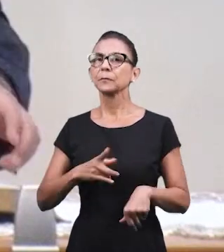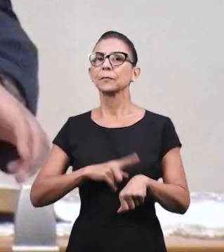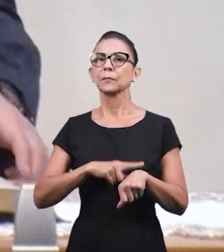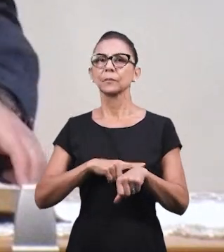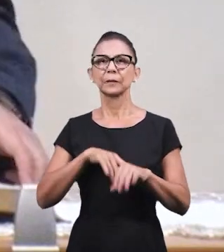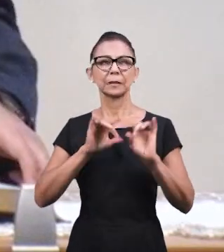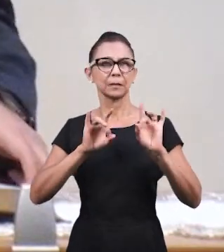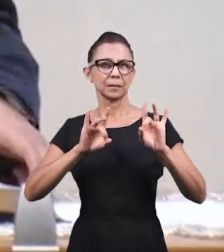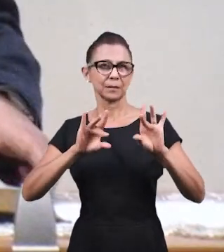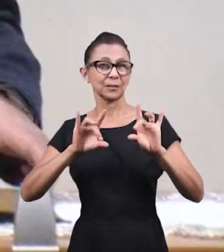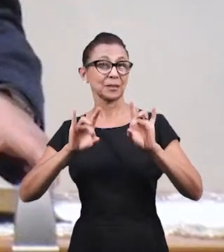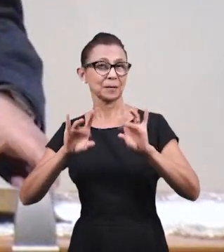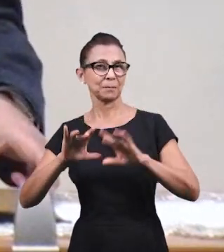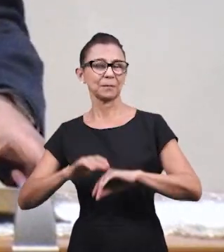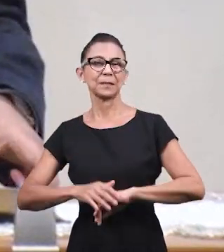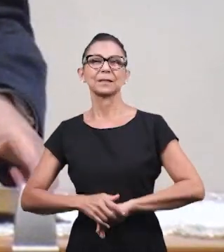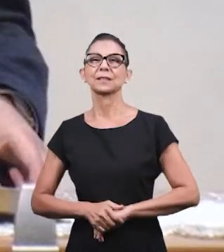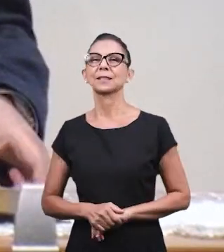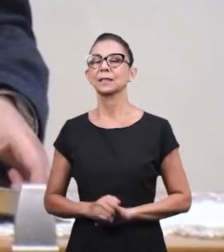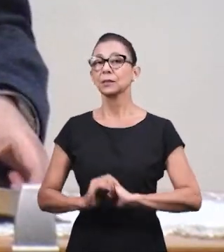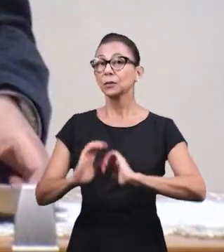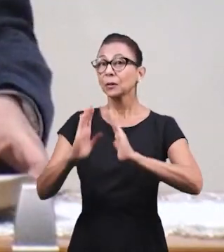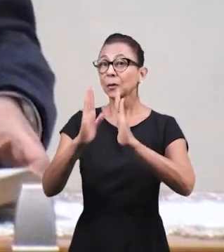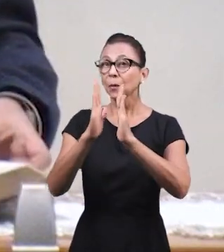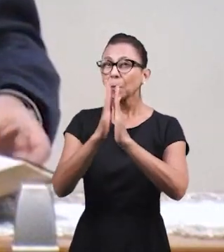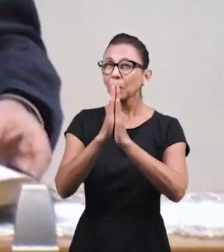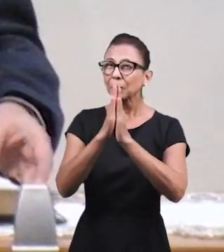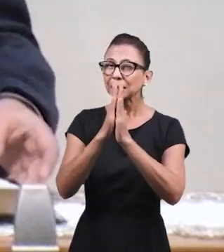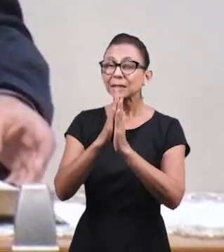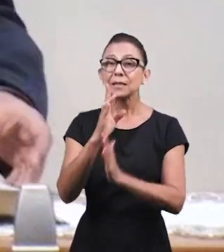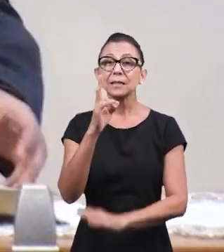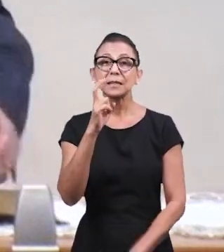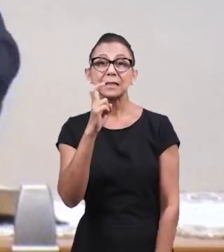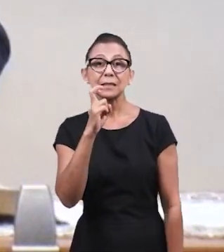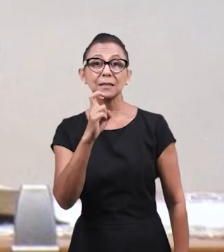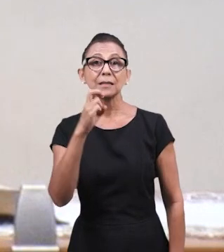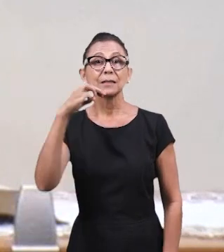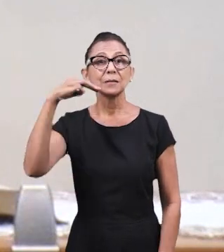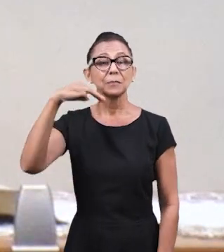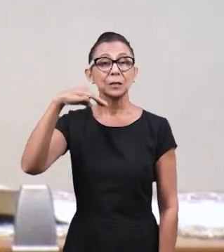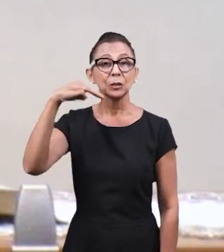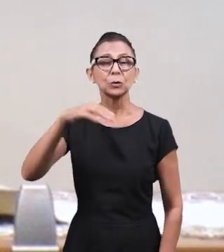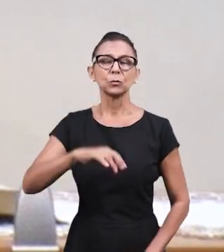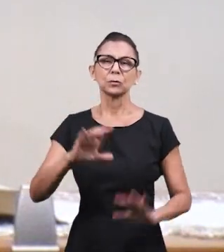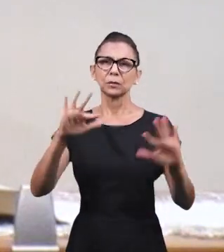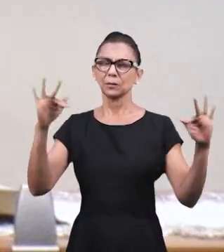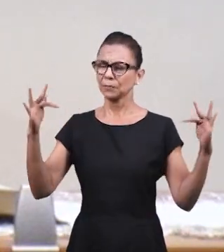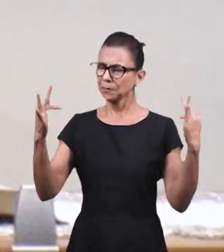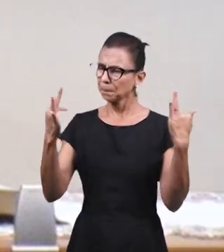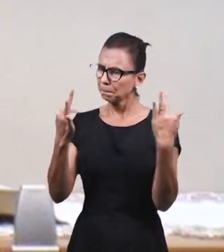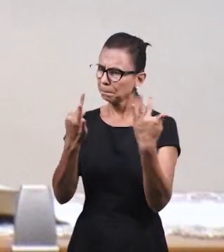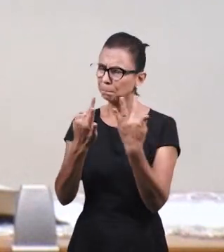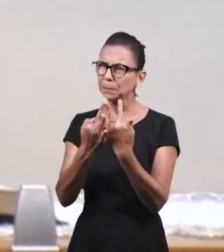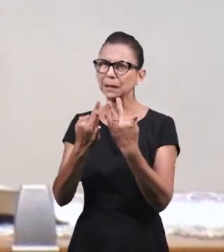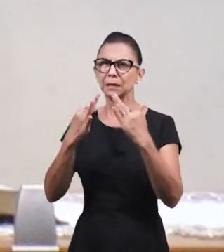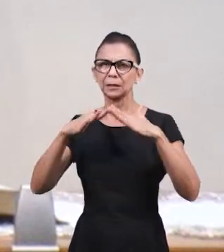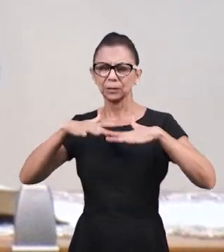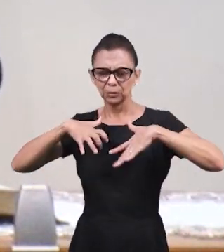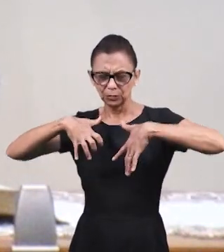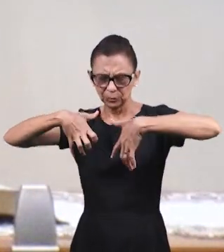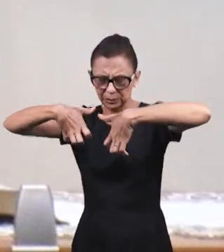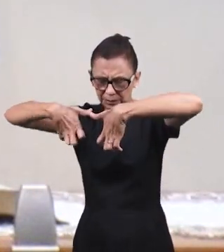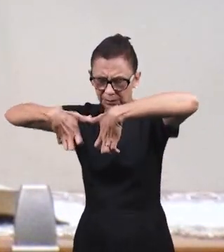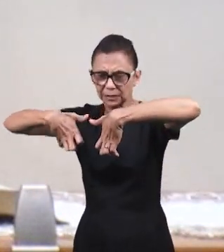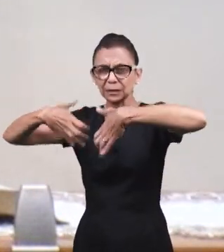господу слабость создадут посланы имя господне в этот момент у нас будет особенным момент